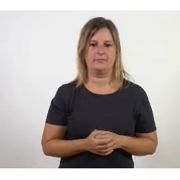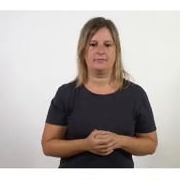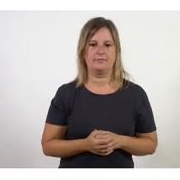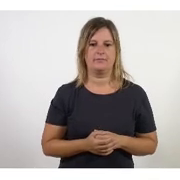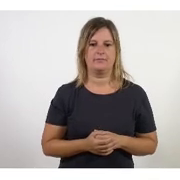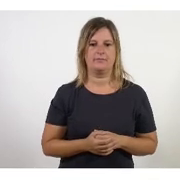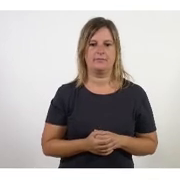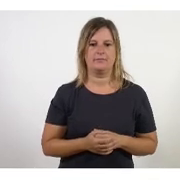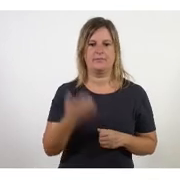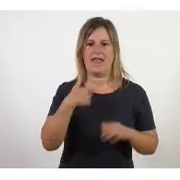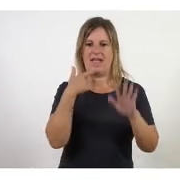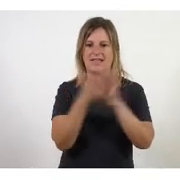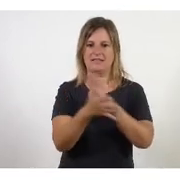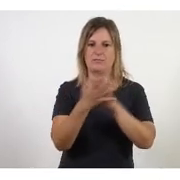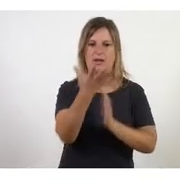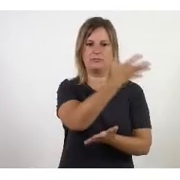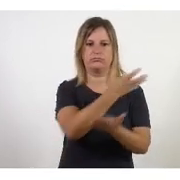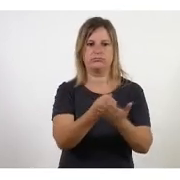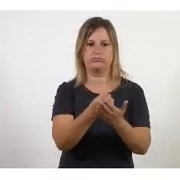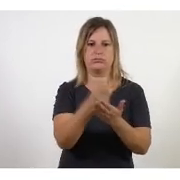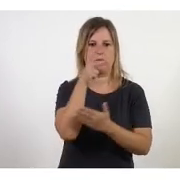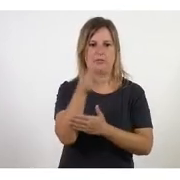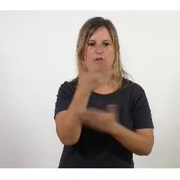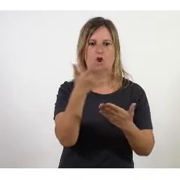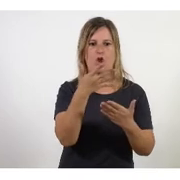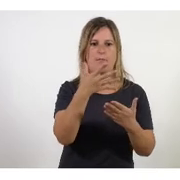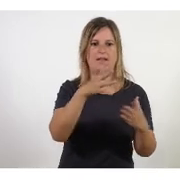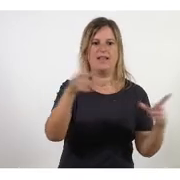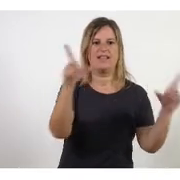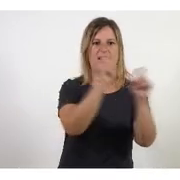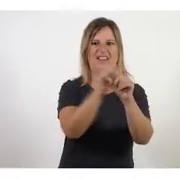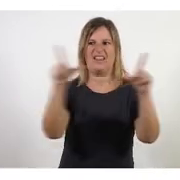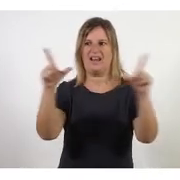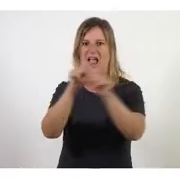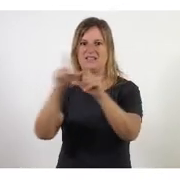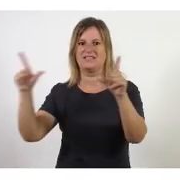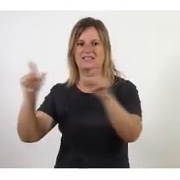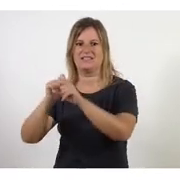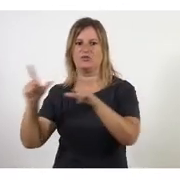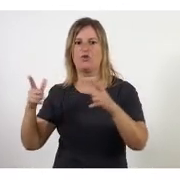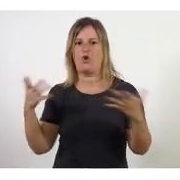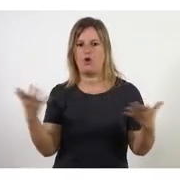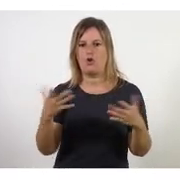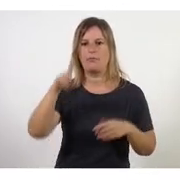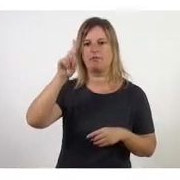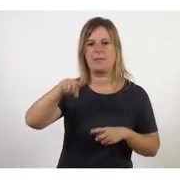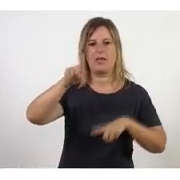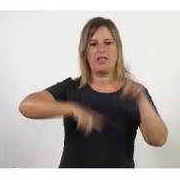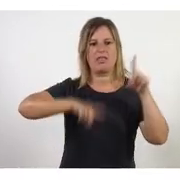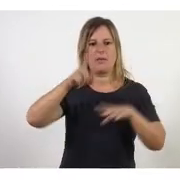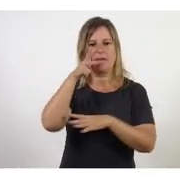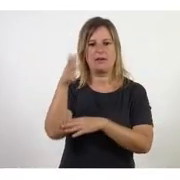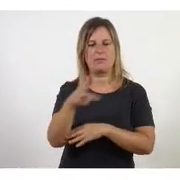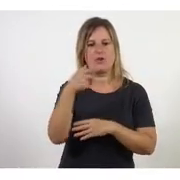Hem vist com importar els clips, hem vist com fer les transicions entre els clips. Depèn del tipus de vídeo que estigueu fent, us recomano que